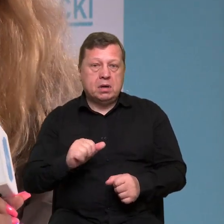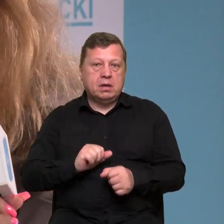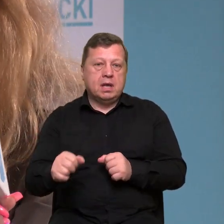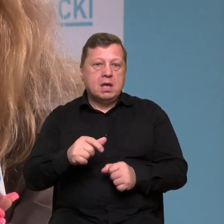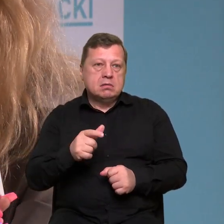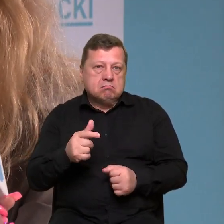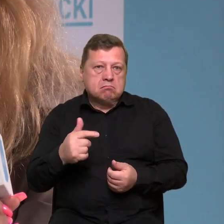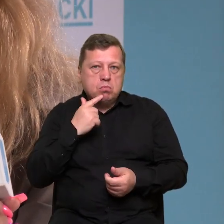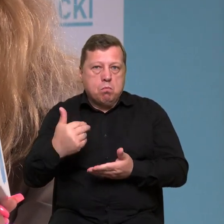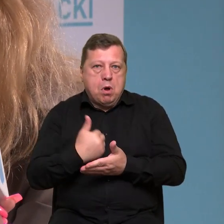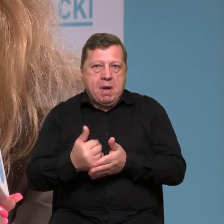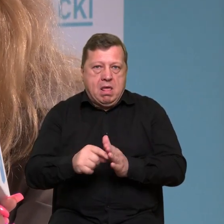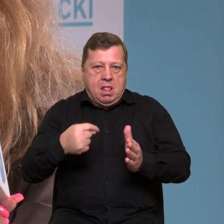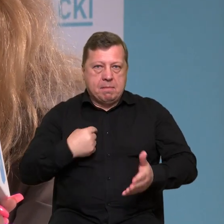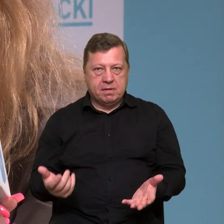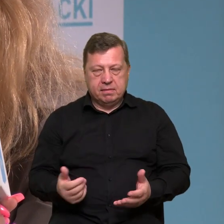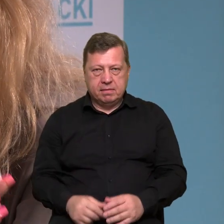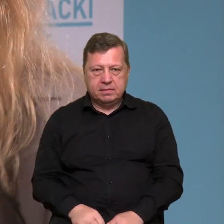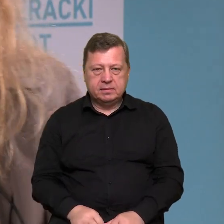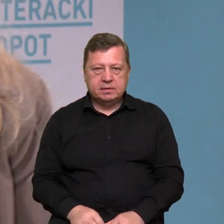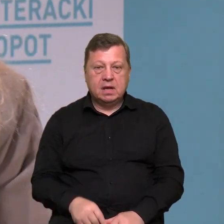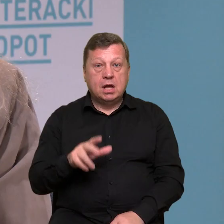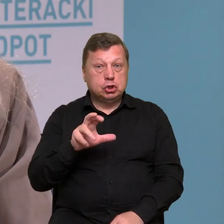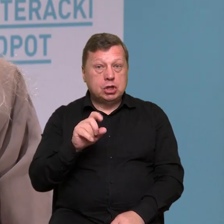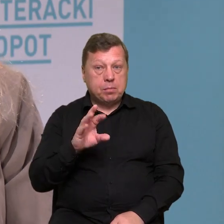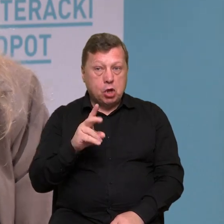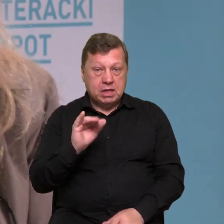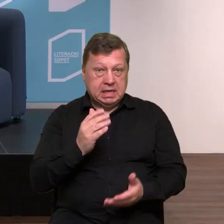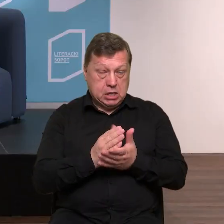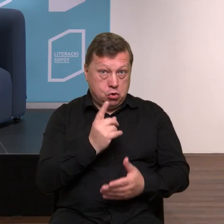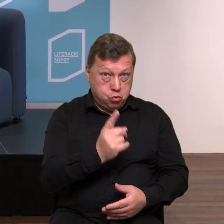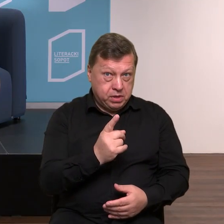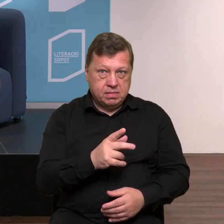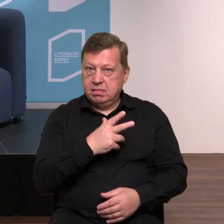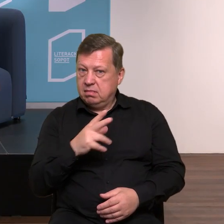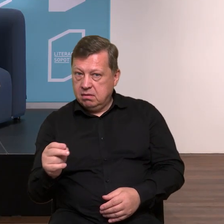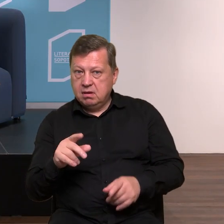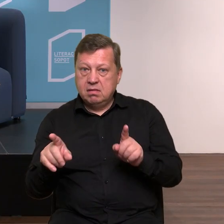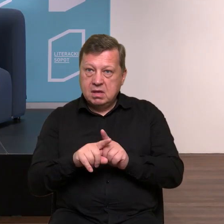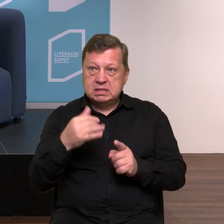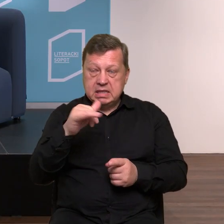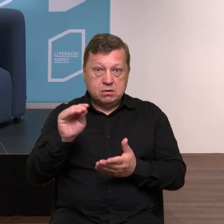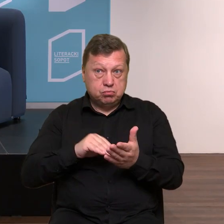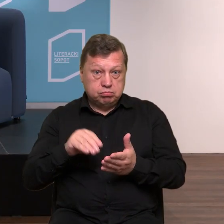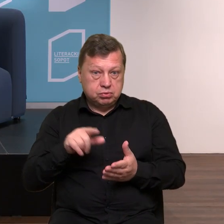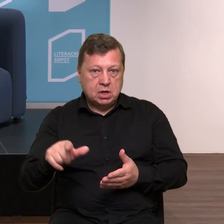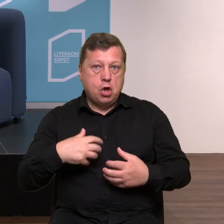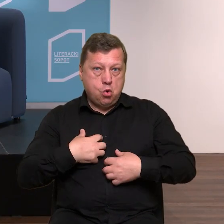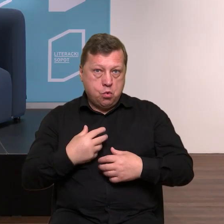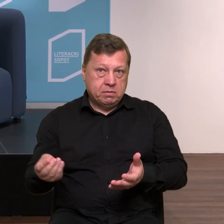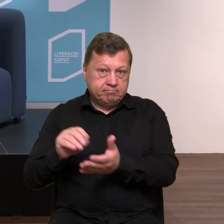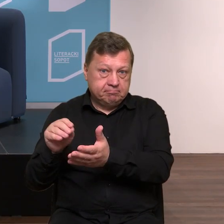wszystko znieść. I nie tylko tak było pewnie w Czempionkach, ale we wszystkim, co piszesz, też korzystasz z